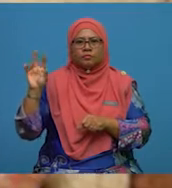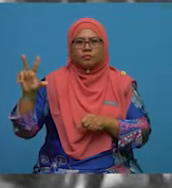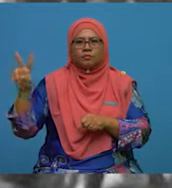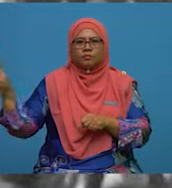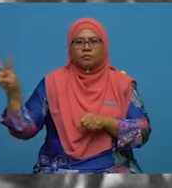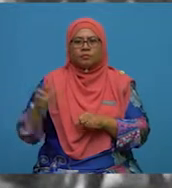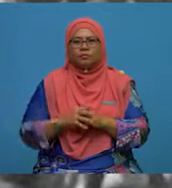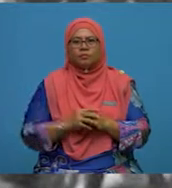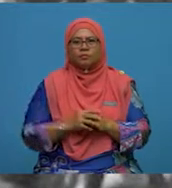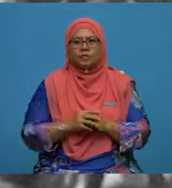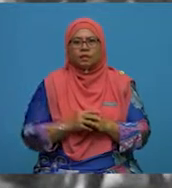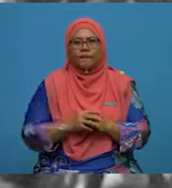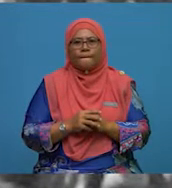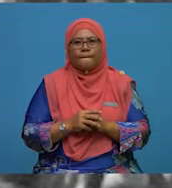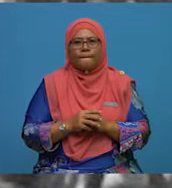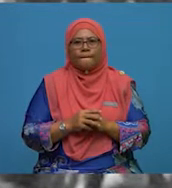1932.